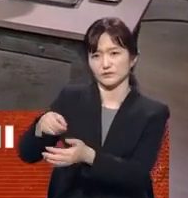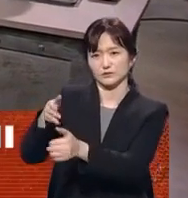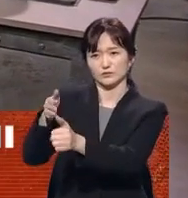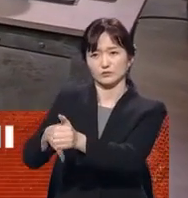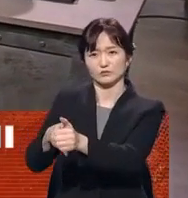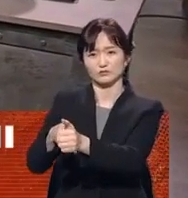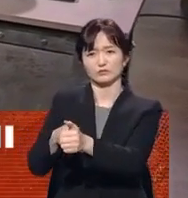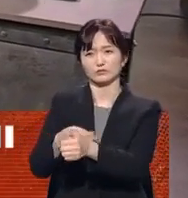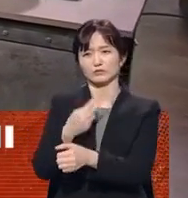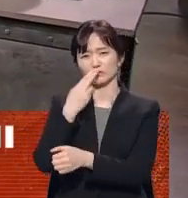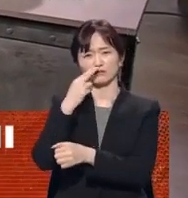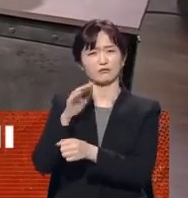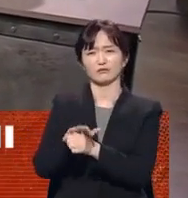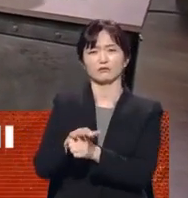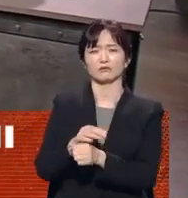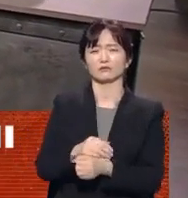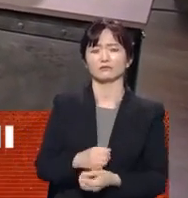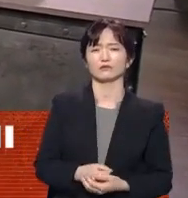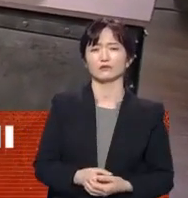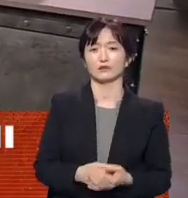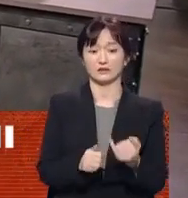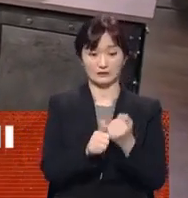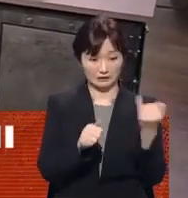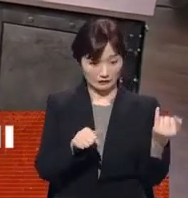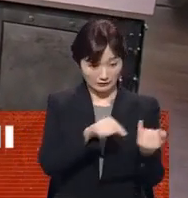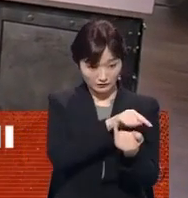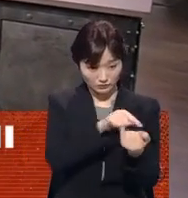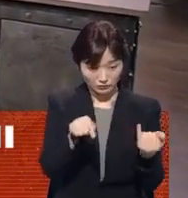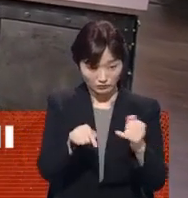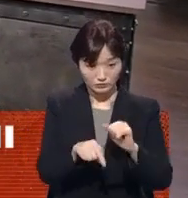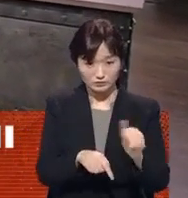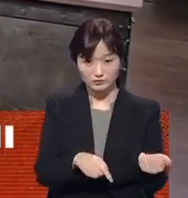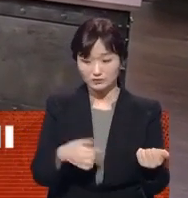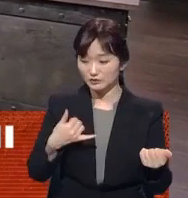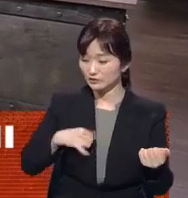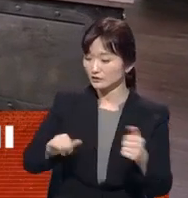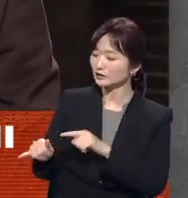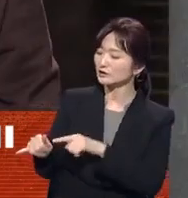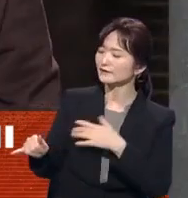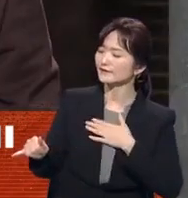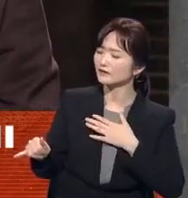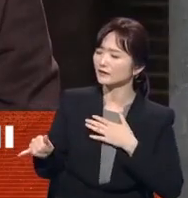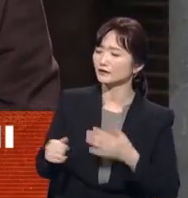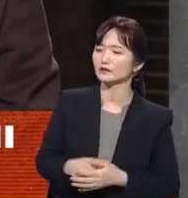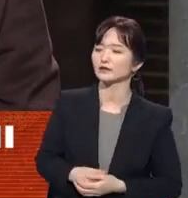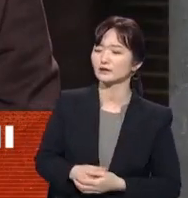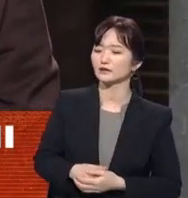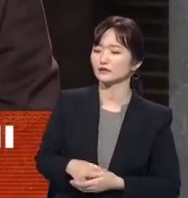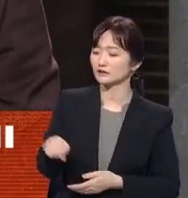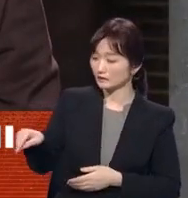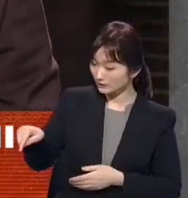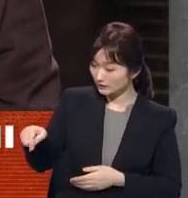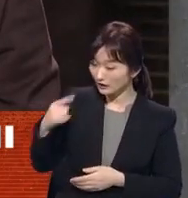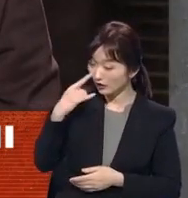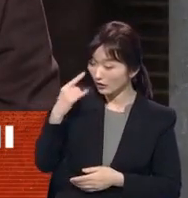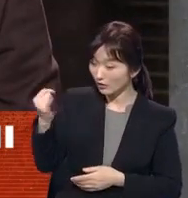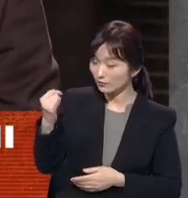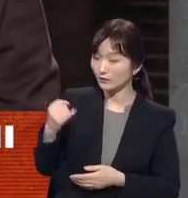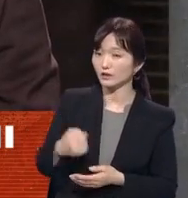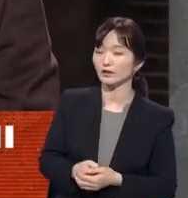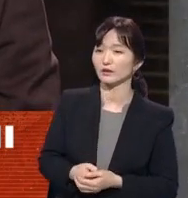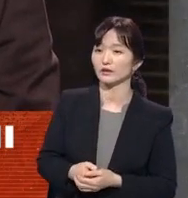없어서 터지는 웃음입니다 그러니까 아내를 죽여 놓고 자녀들한테 야 내가 너네 엄마 야 나